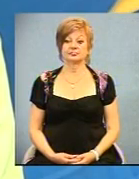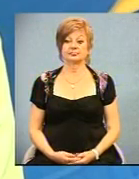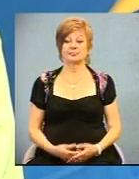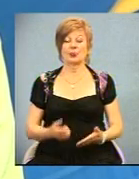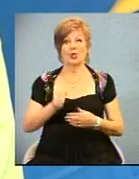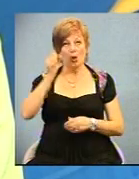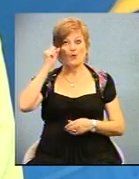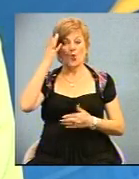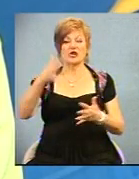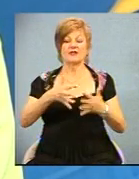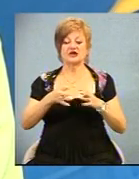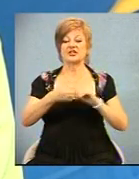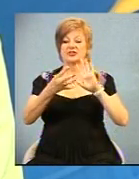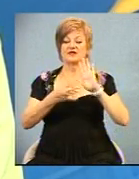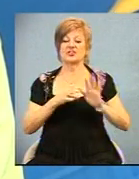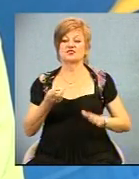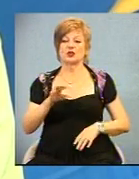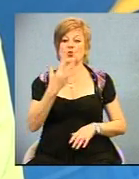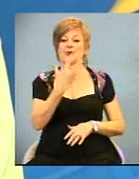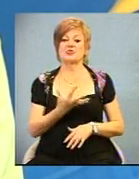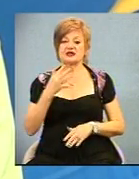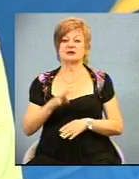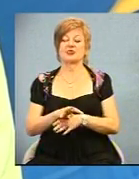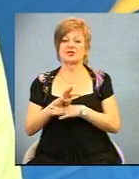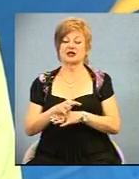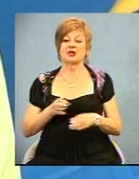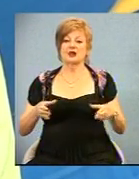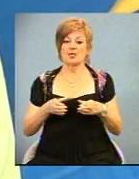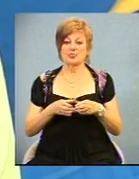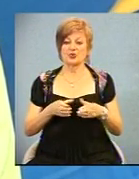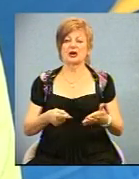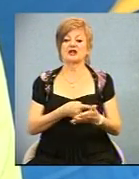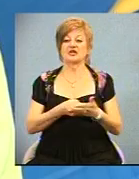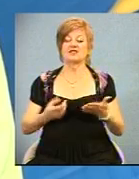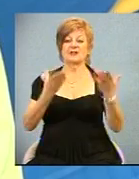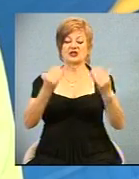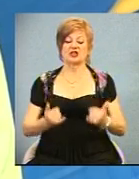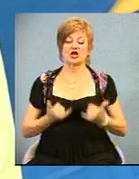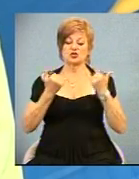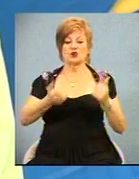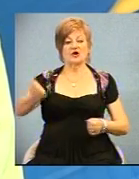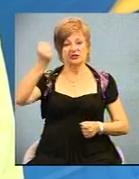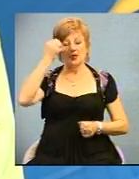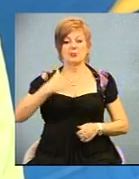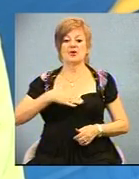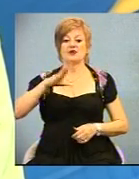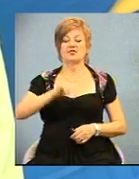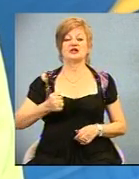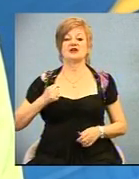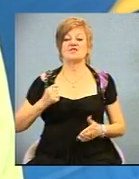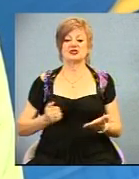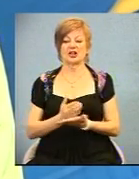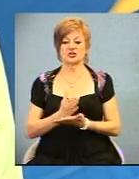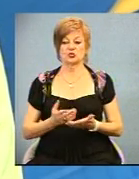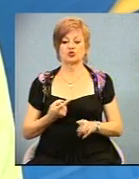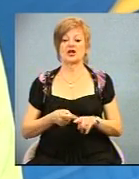Боги війни. 19 липня в 55-й окремій артбригаді визначено днем шанування пам'яті загиблих військовослужбовців. Саме